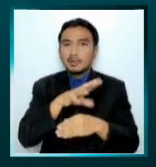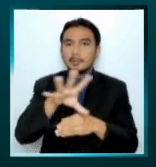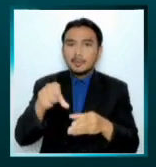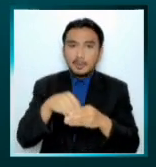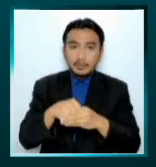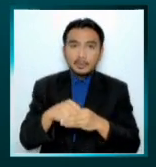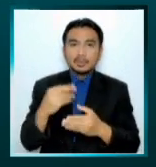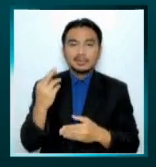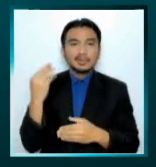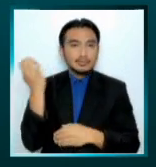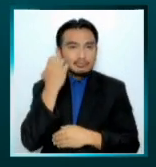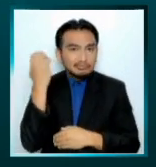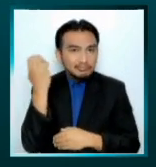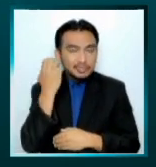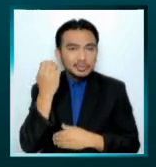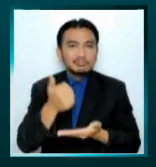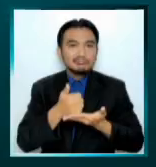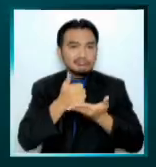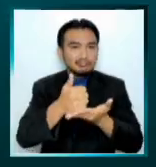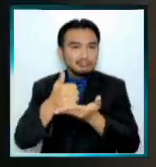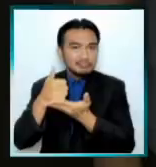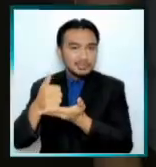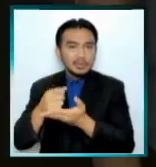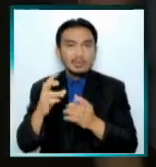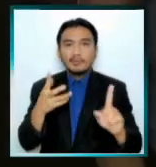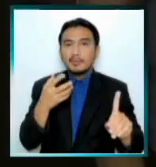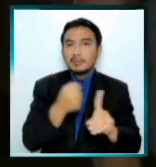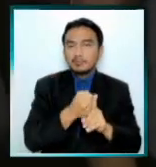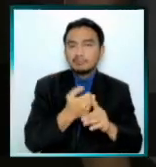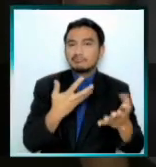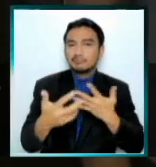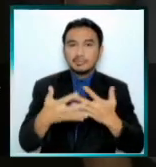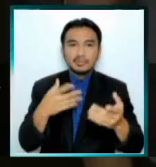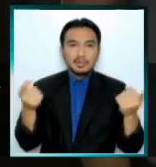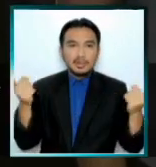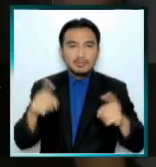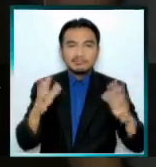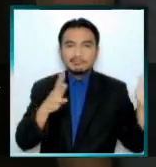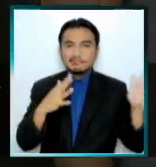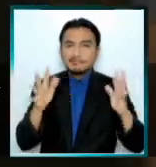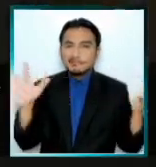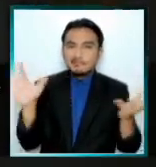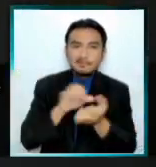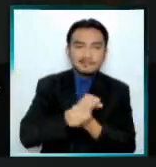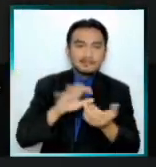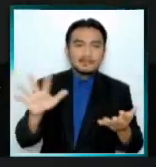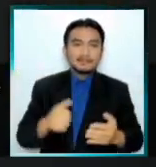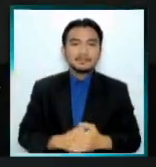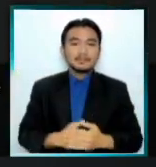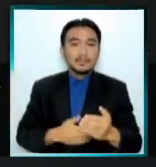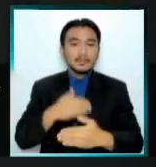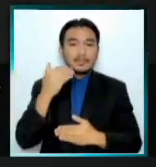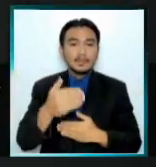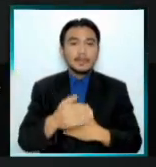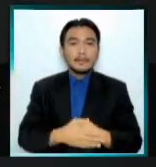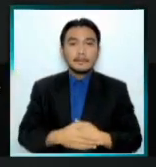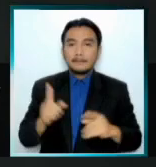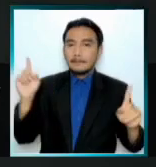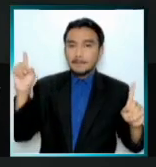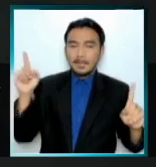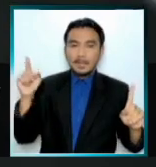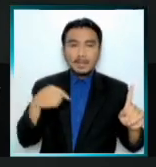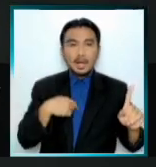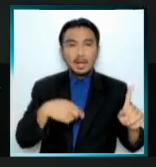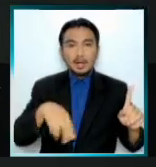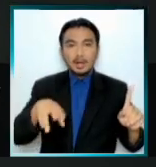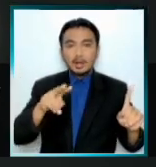operations at pagtulong sa mga biktima kapag may sakuna. Pabor naman si dating Defense Secretary at National Security Advisor Norberto Gonzalez